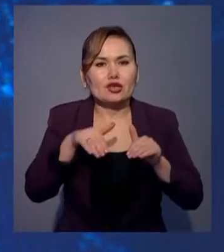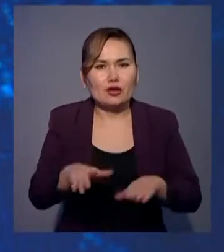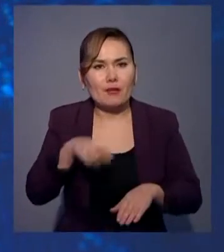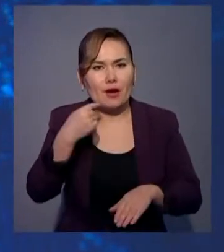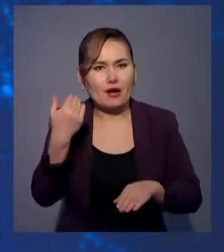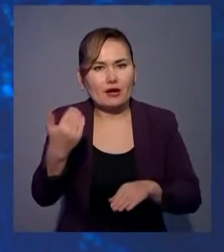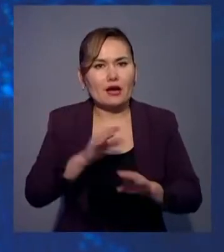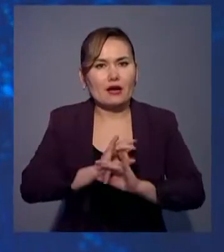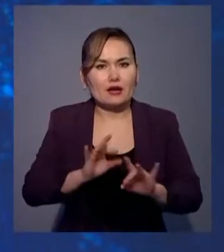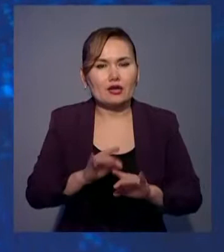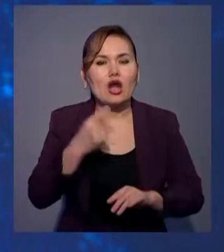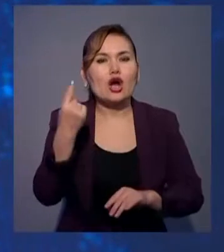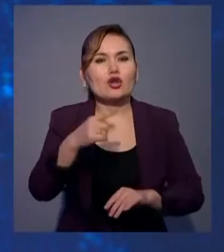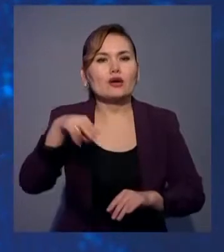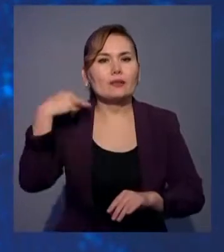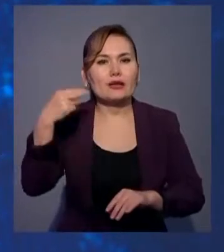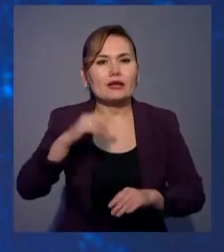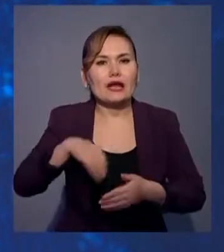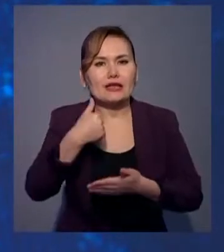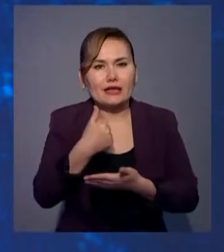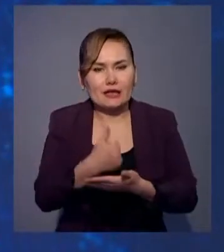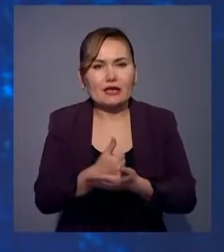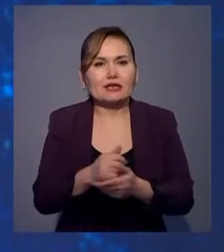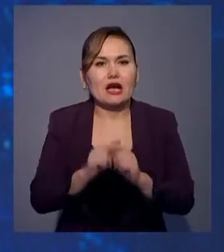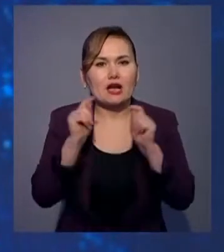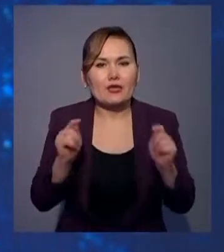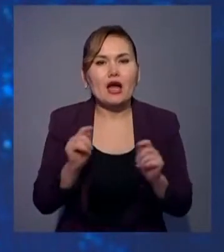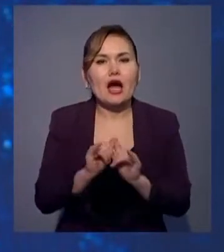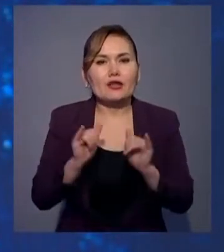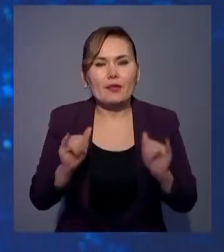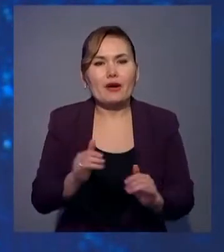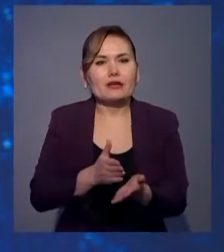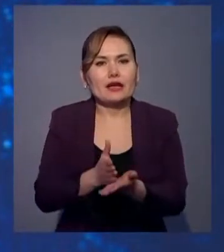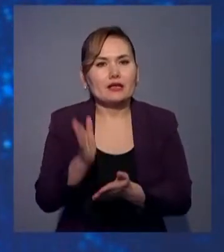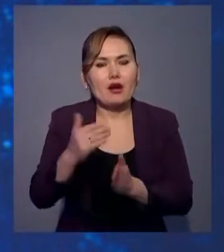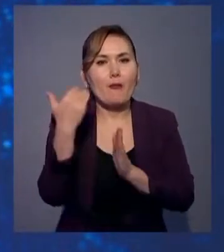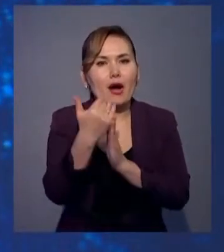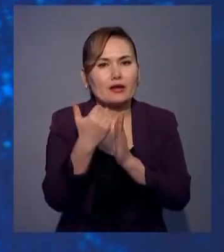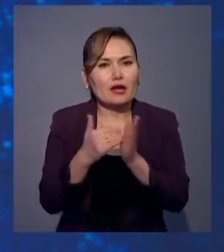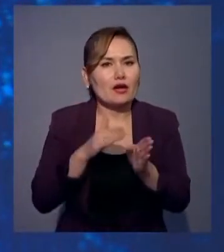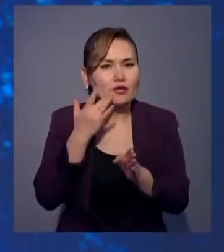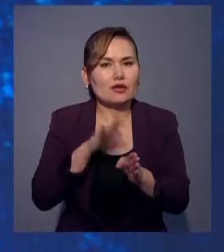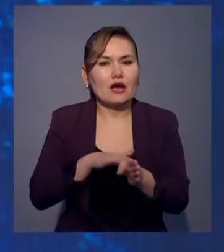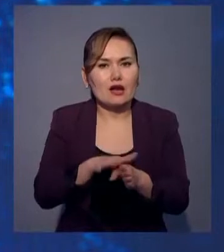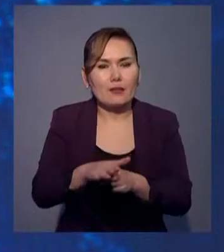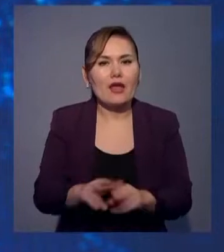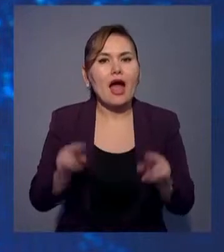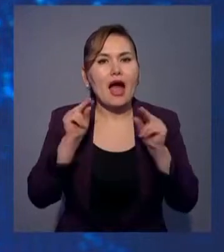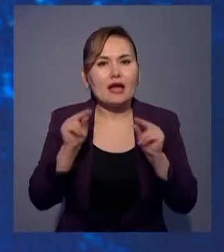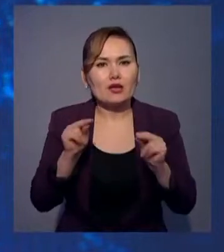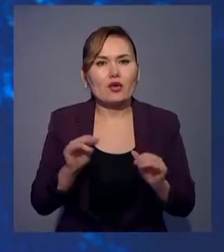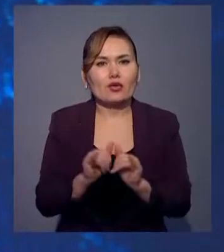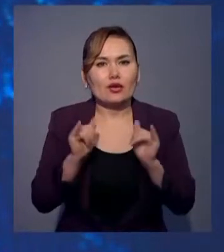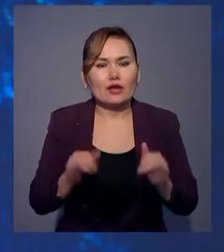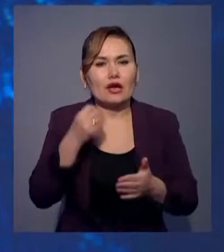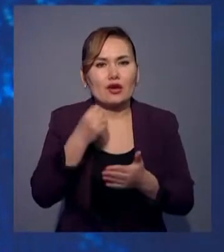тоқталды. Сондықтан тұңғыш президент негізін қалаған дамудың стратегиялық бағдарынан айнымай, сабақ әділеттілік және